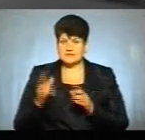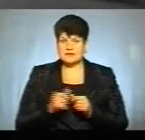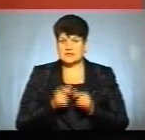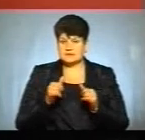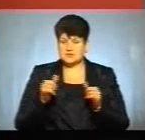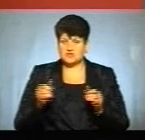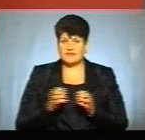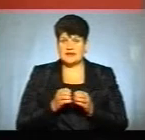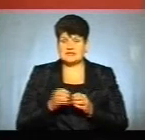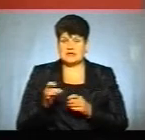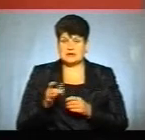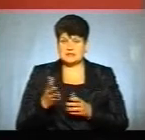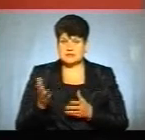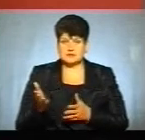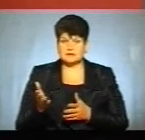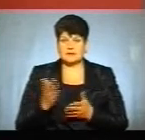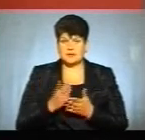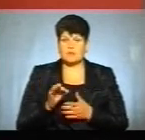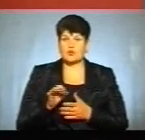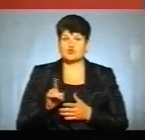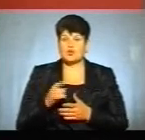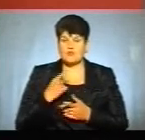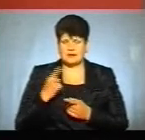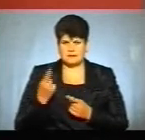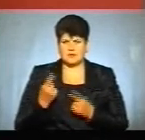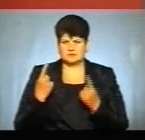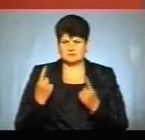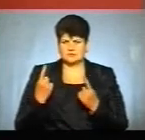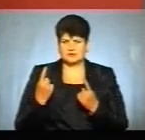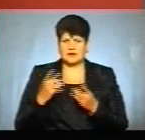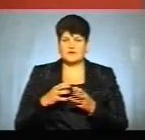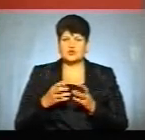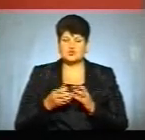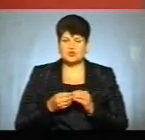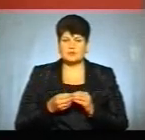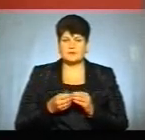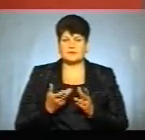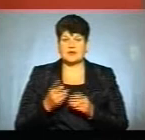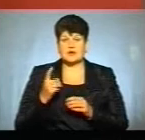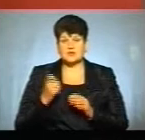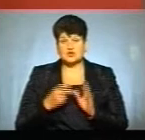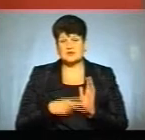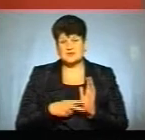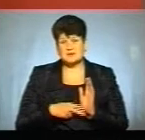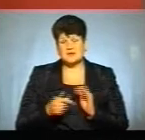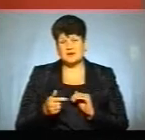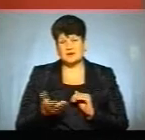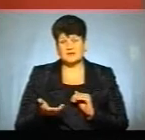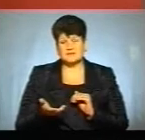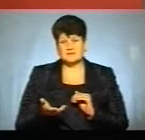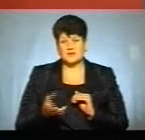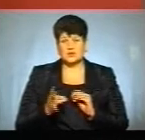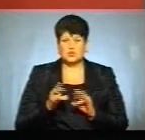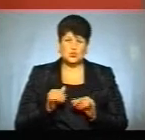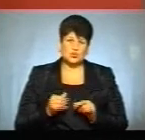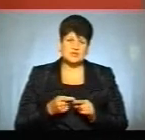разів. Там вже є про що говорити, там є суттєві суми, про які говорити, але 170 гривень, ну, в